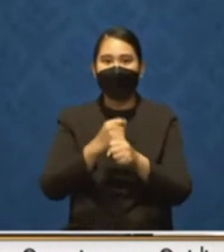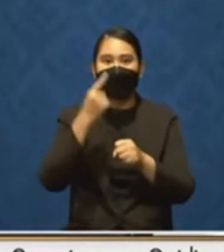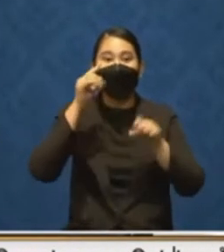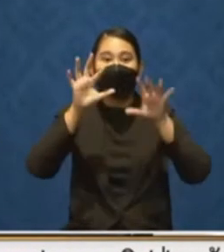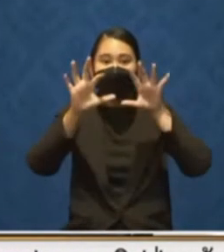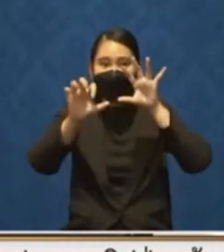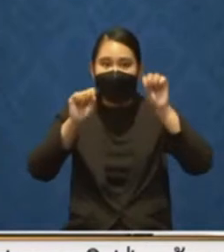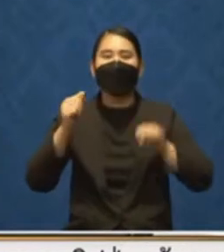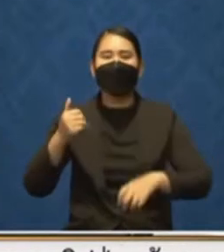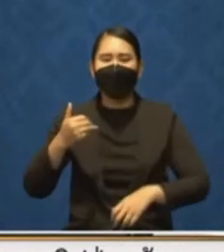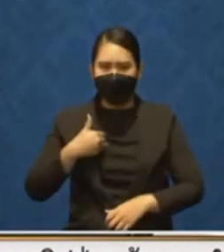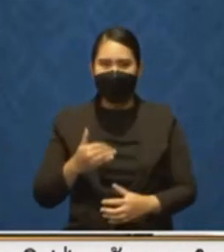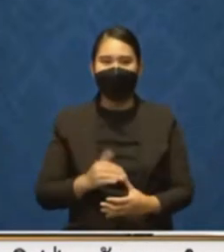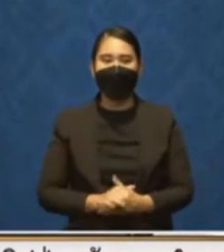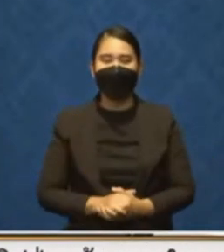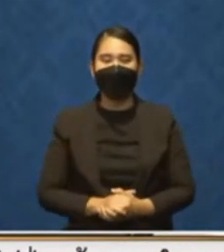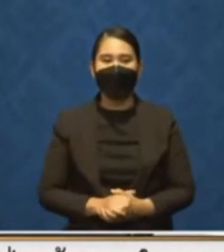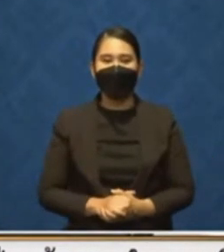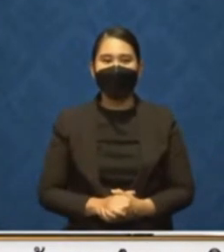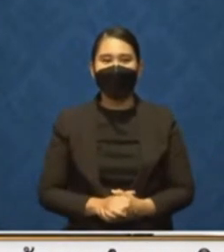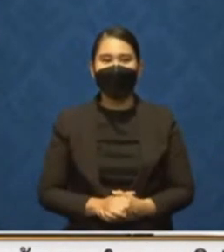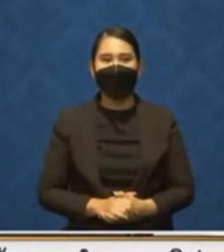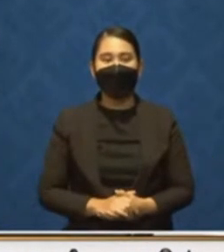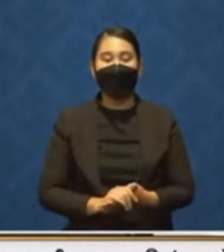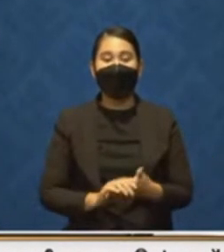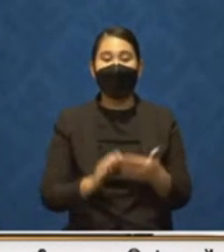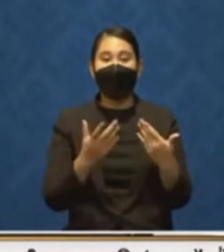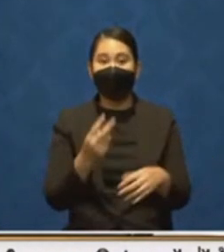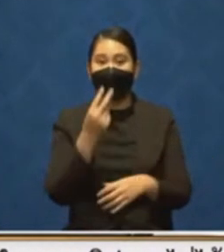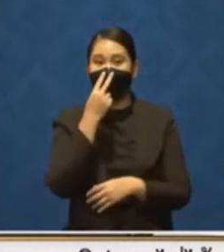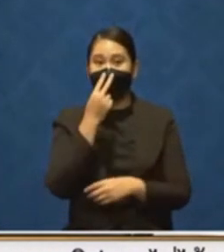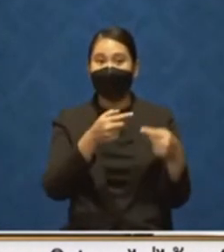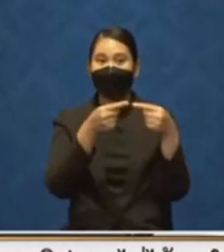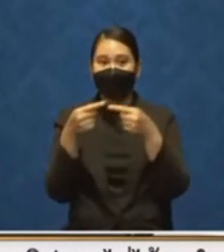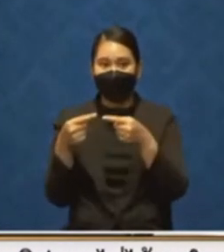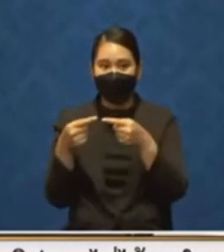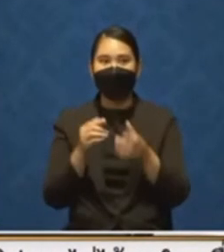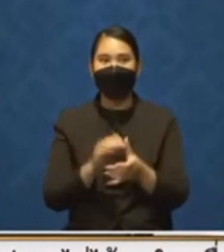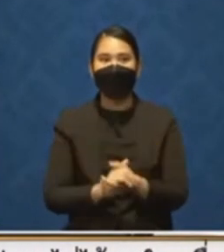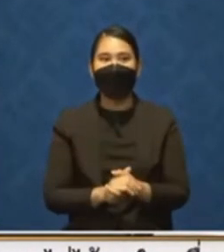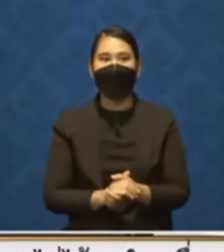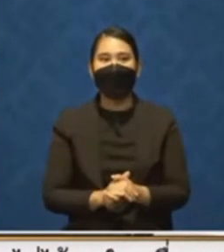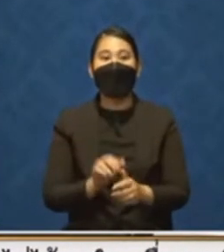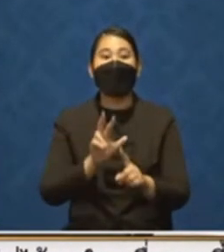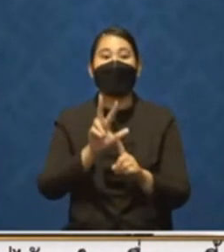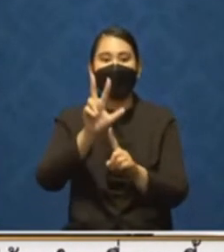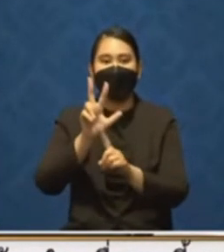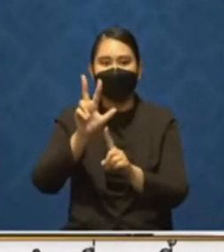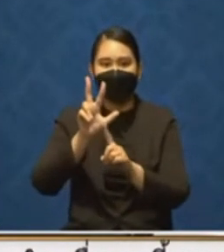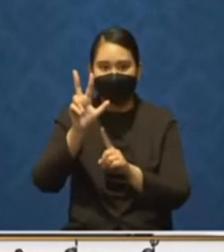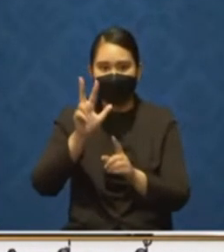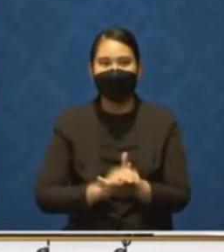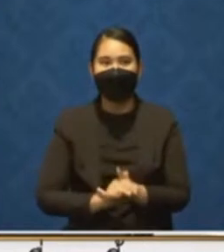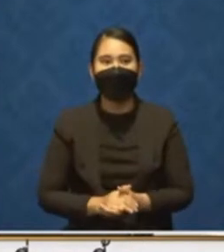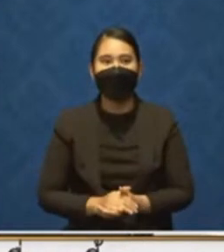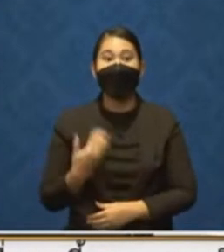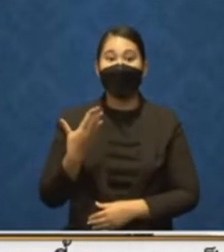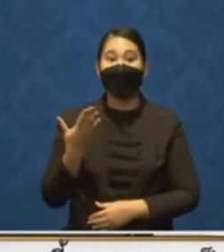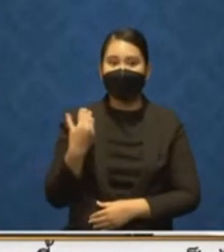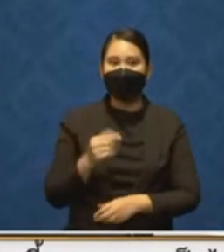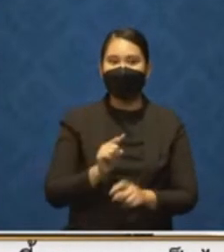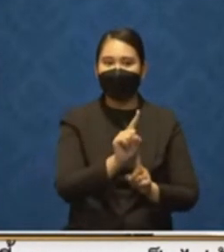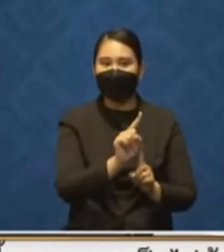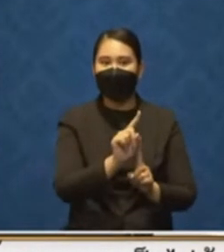ชะตาที่โตกลับไปดู Epที่ 3 Epก็คือภาค3เมื่อกี้มา 1 2แล้ว